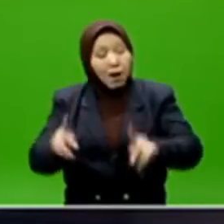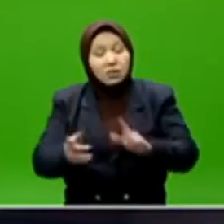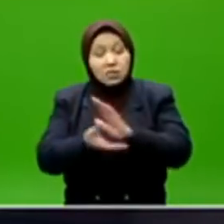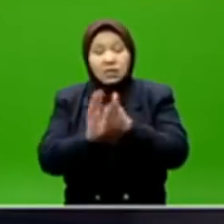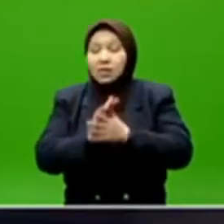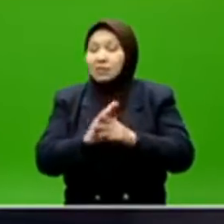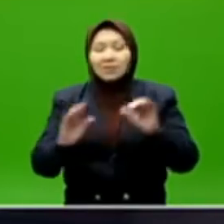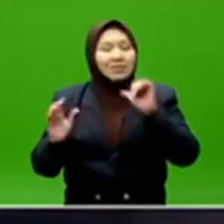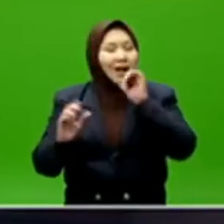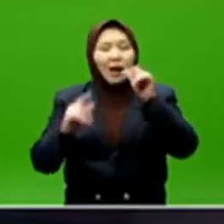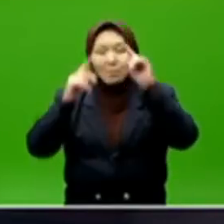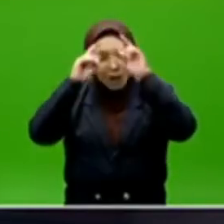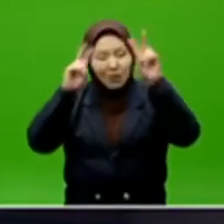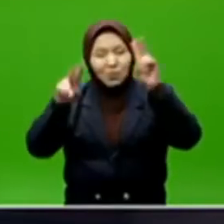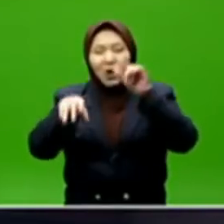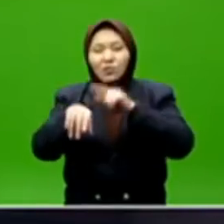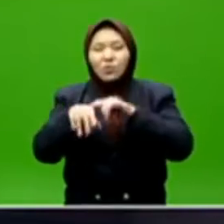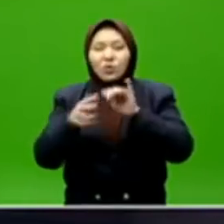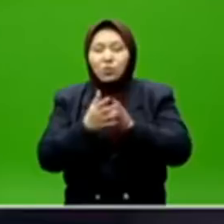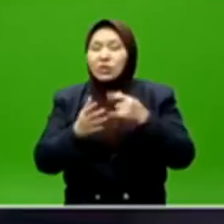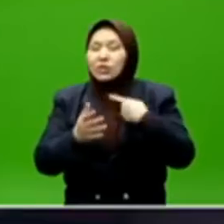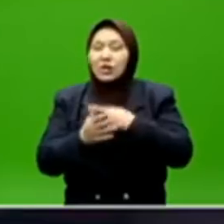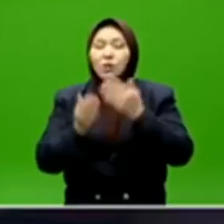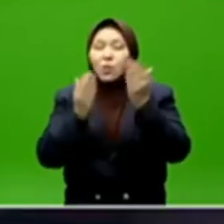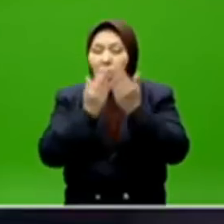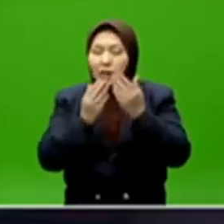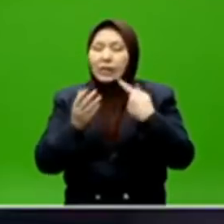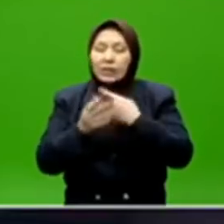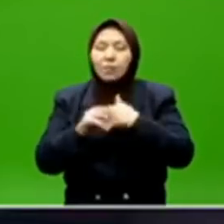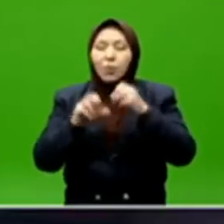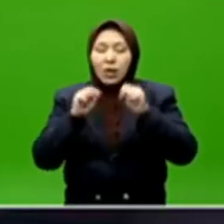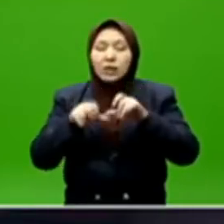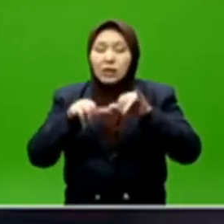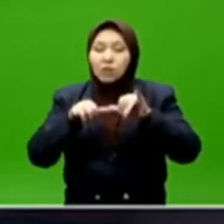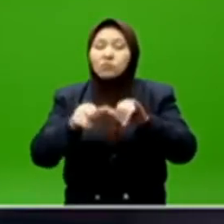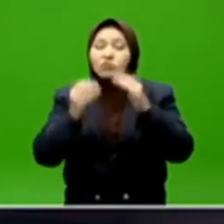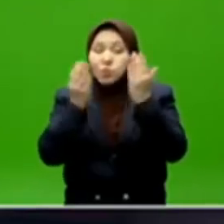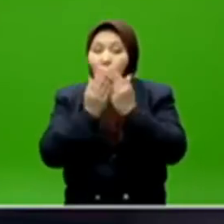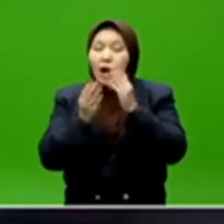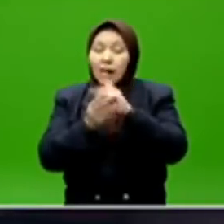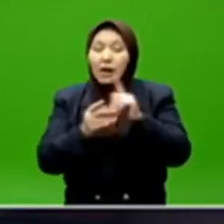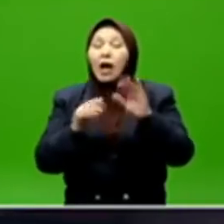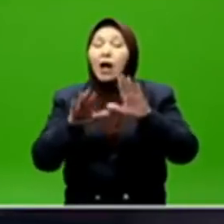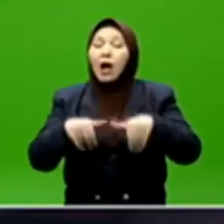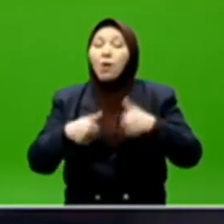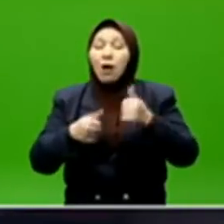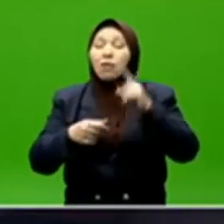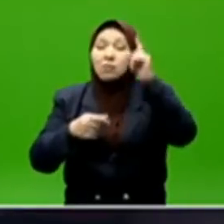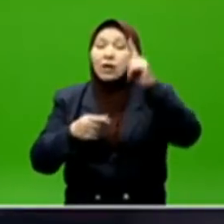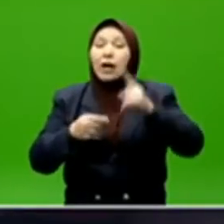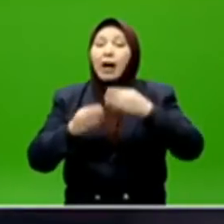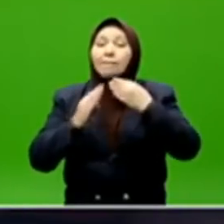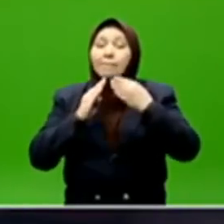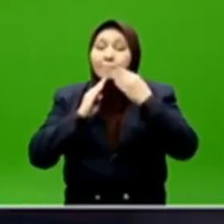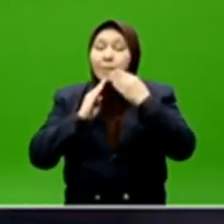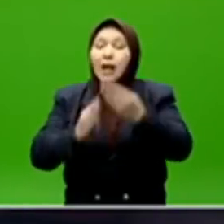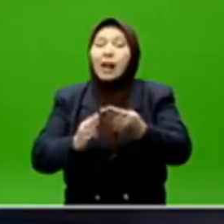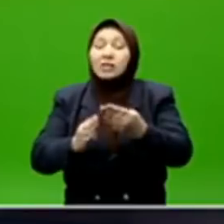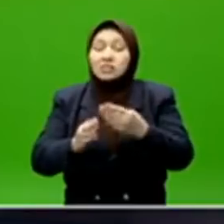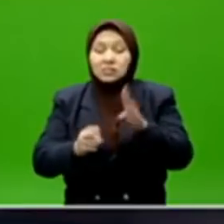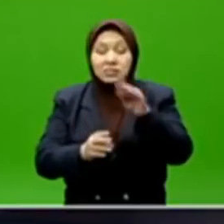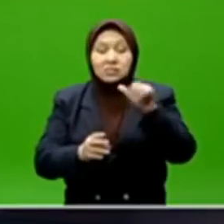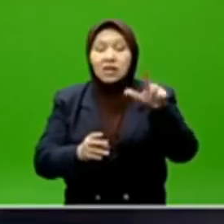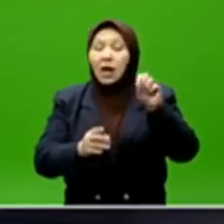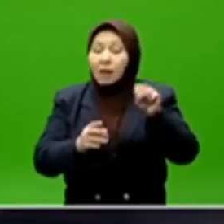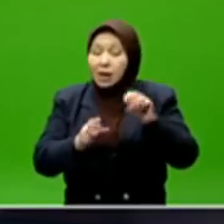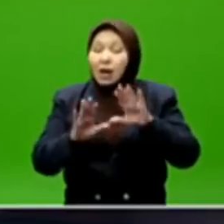waktu itu. Jadi ini doa yang terus kita pun boleh doakan, tetapi macam mana Allah nak balas, ikut kepada syarak, ya,